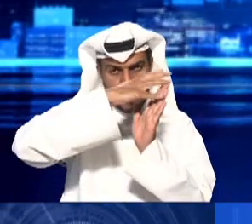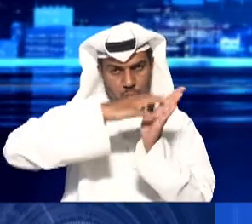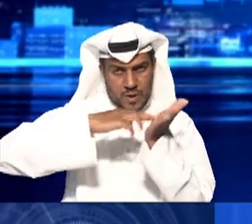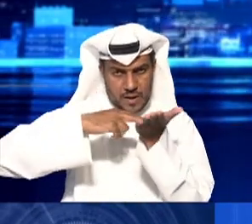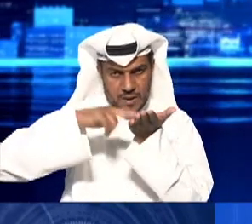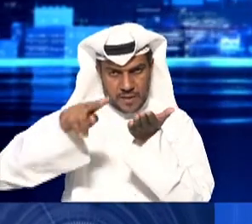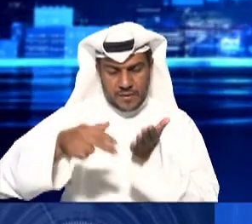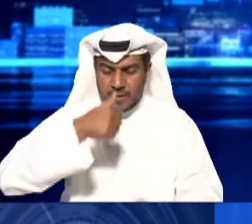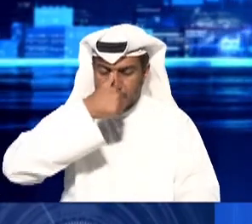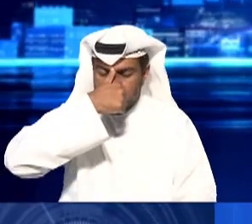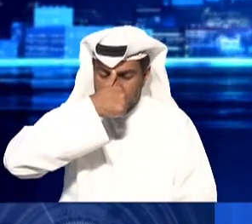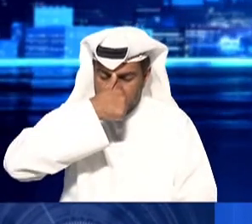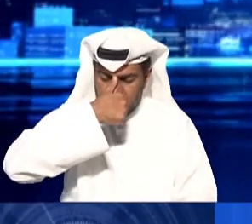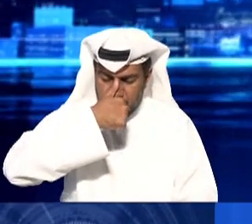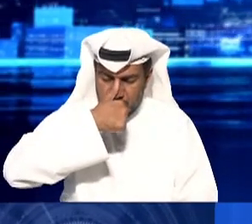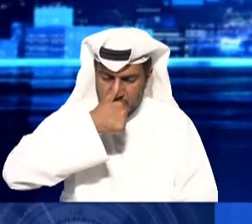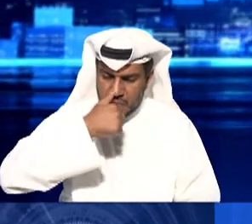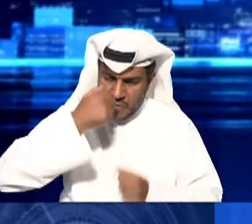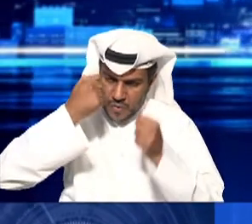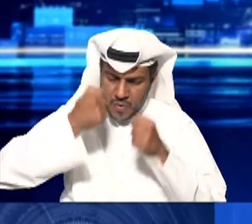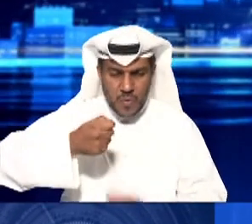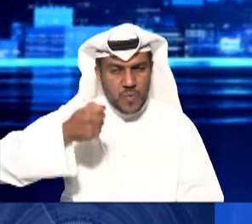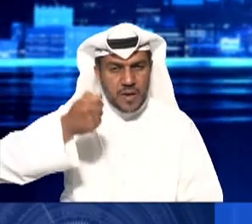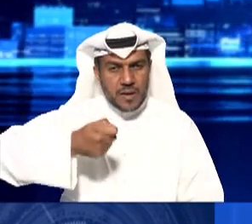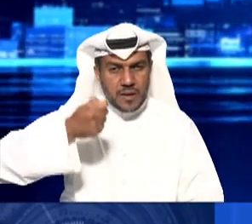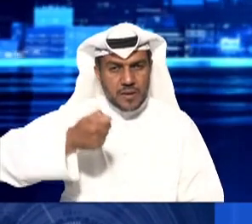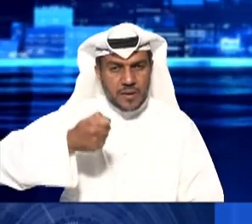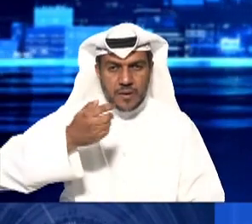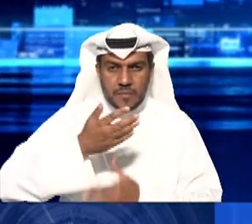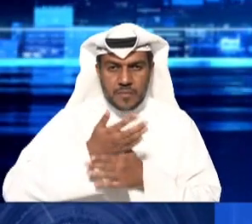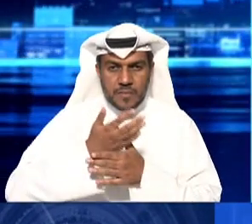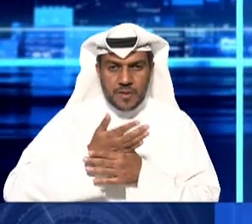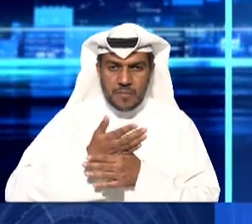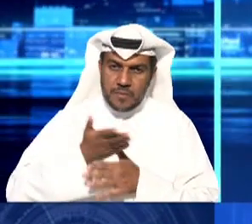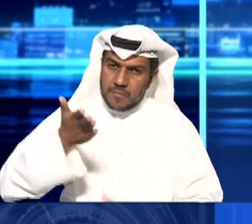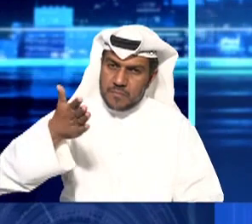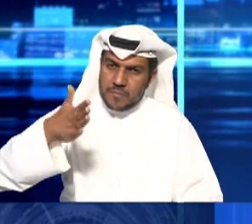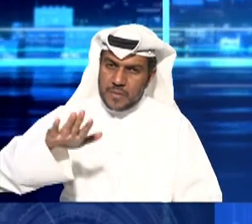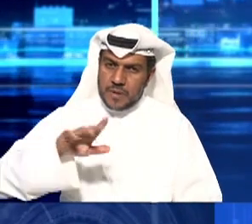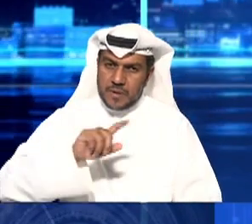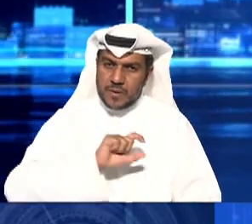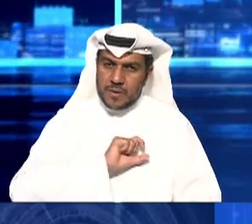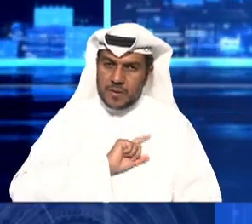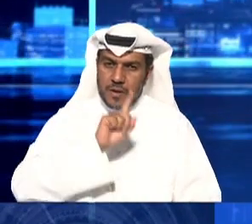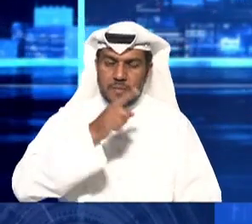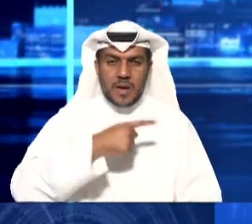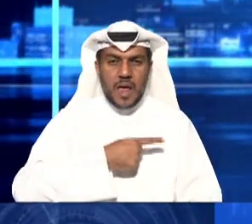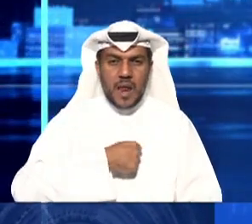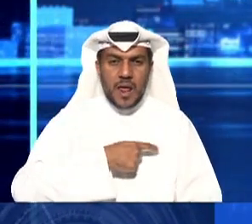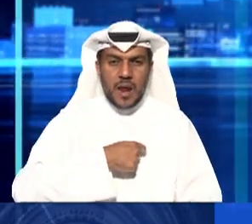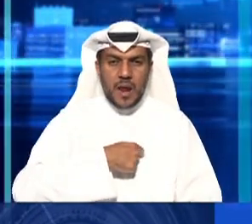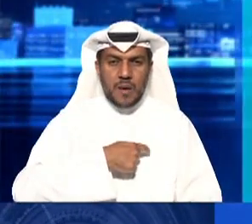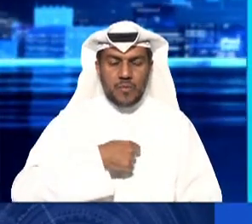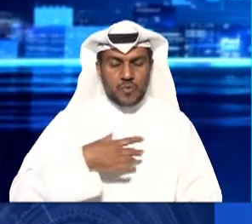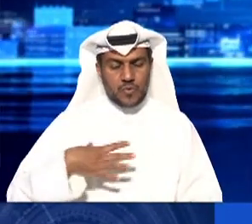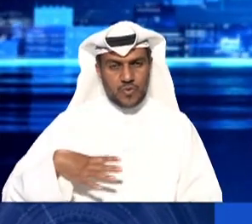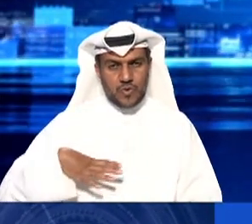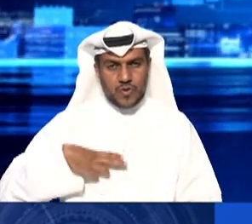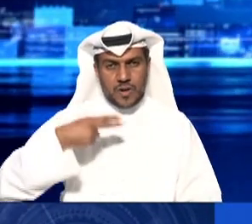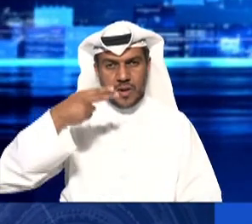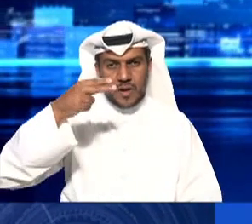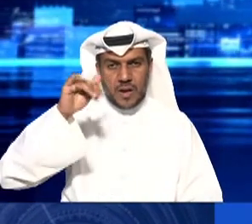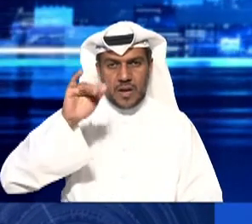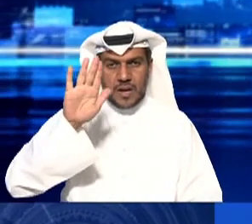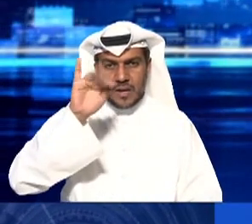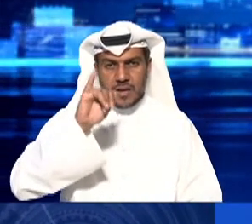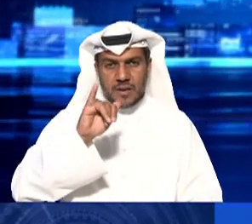عن خالص تعازيه وصادق مواساته بوفاة المغفور له بإذن الله تعالى مع عالي الشيخ عيسى بن راشد